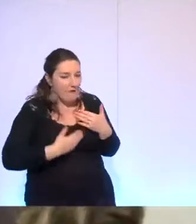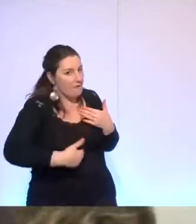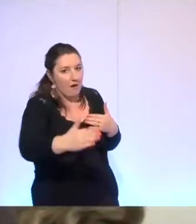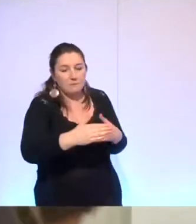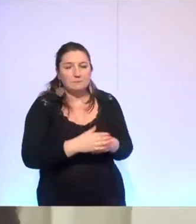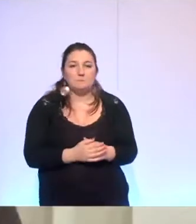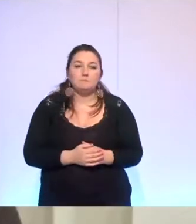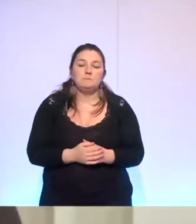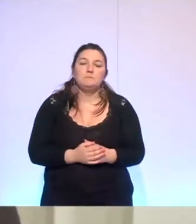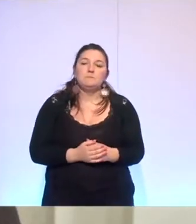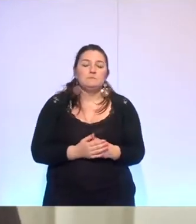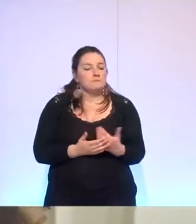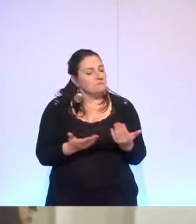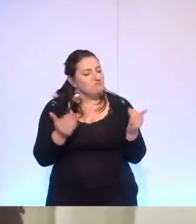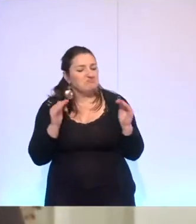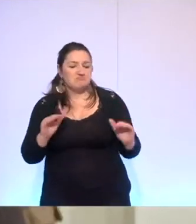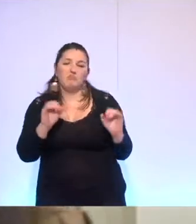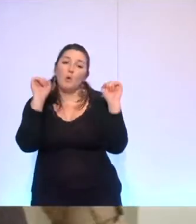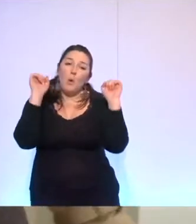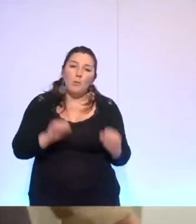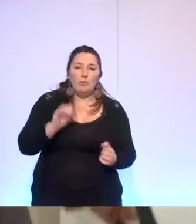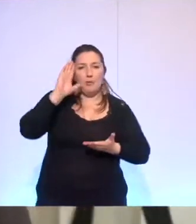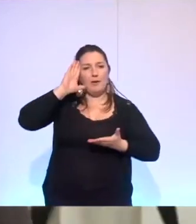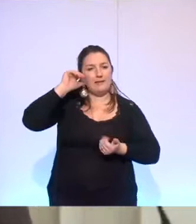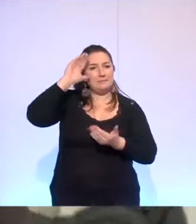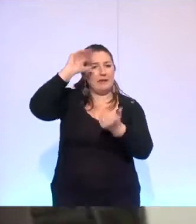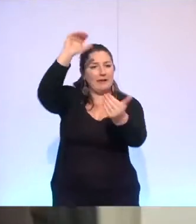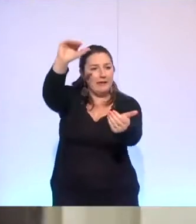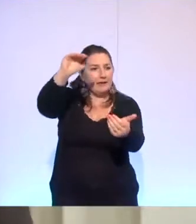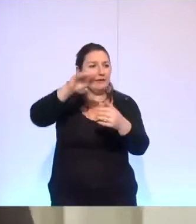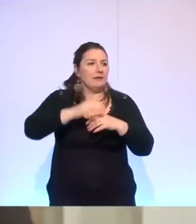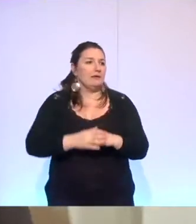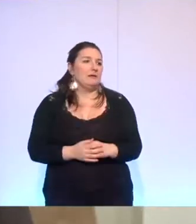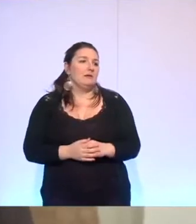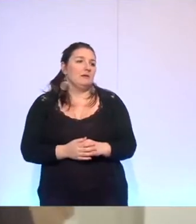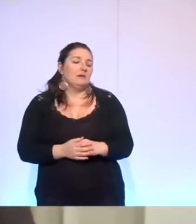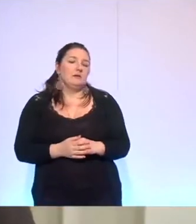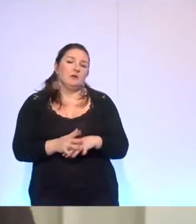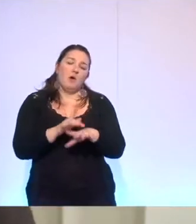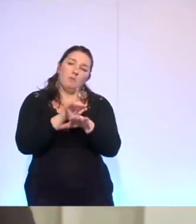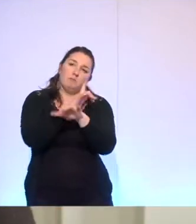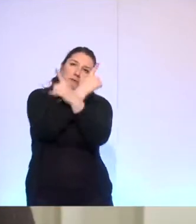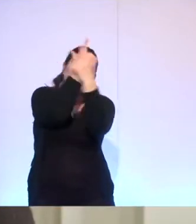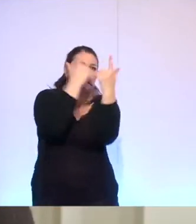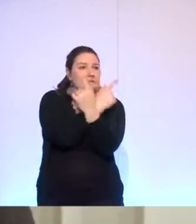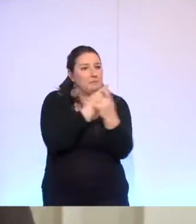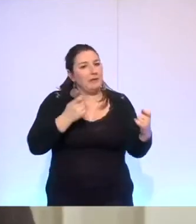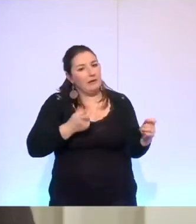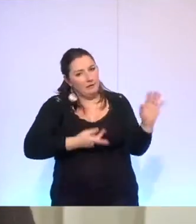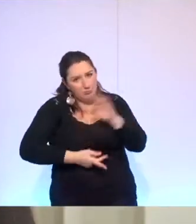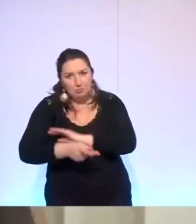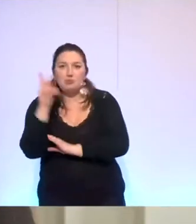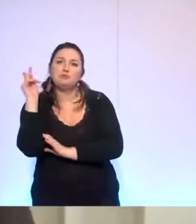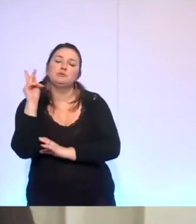Nous pouvons néanmoins espérer un peu plus de respect, un peu